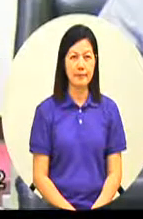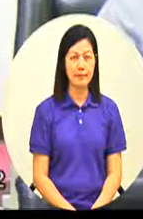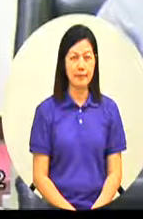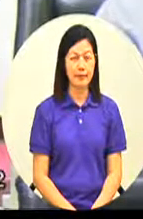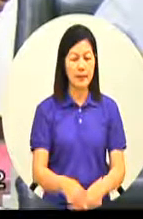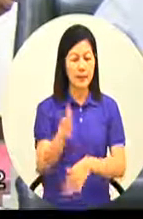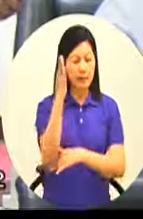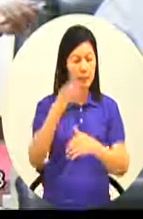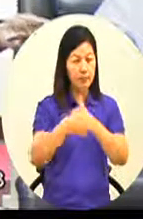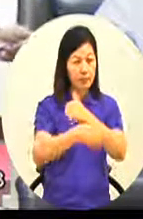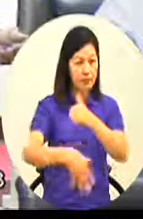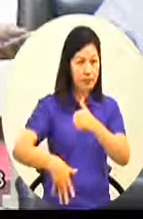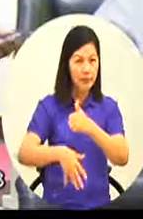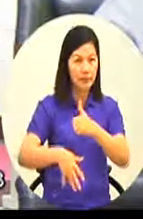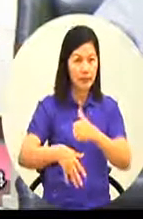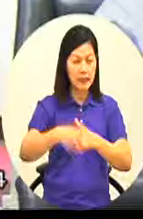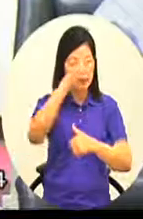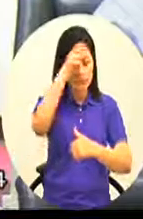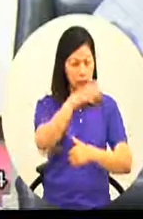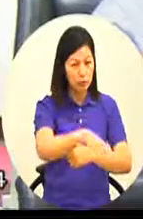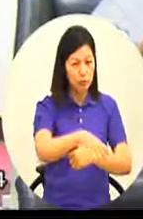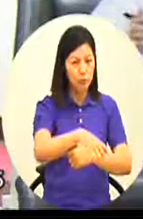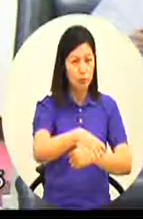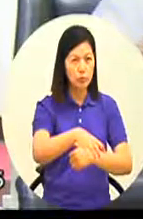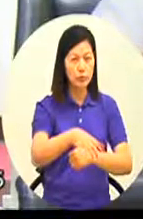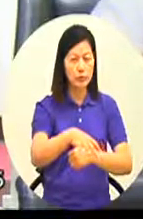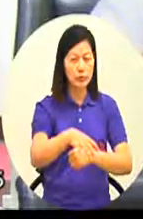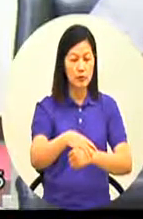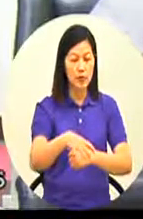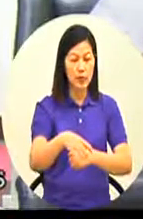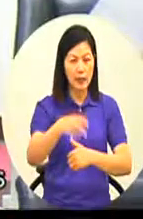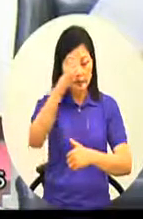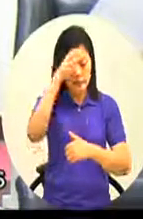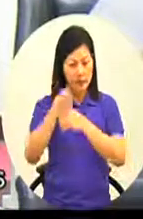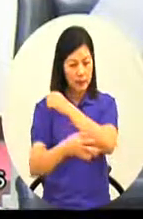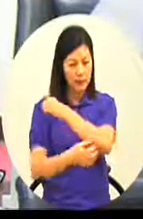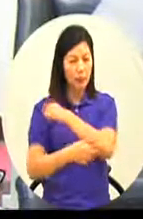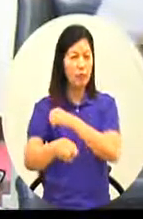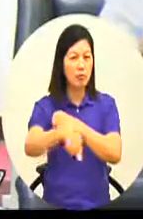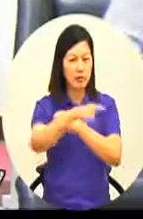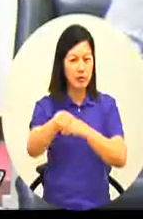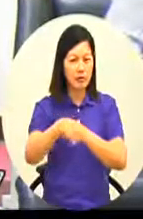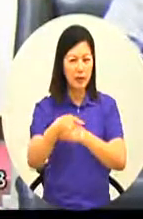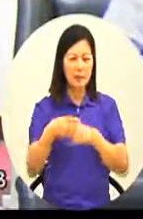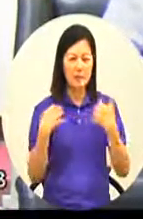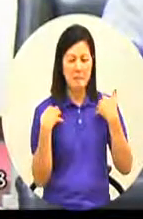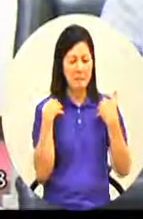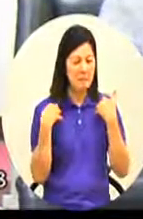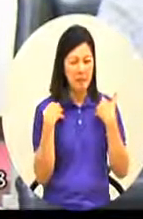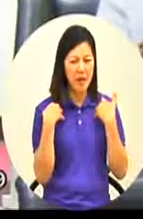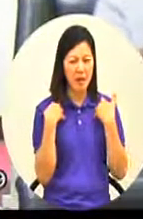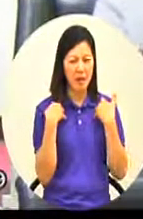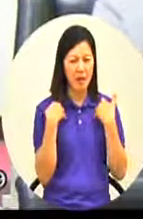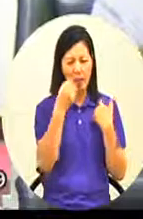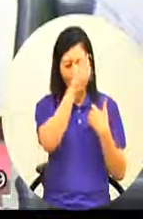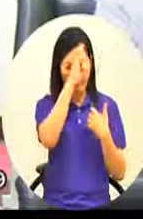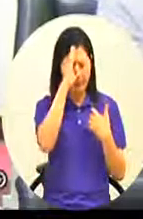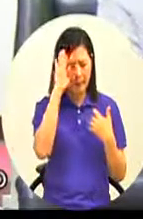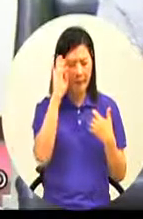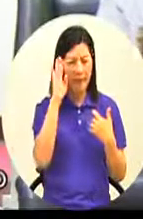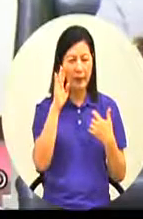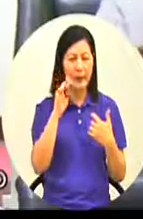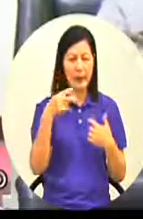门，包括咱的派出所，包括咱的所有警力、警员，他们都非常。拢做无用的过程，啊，着